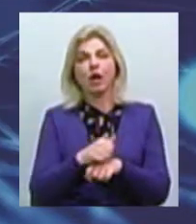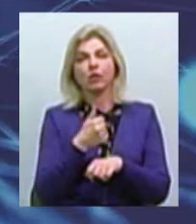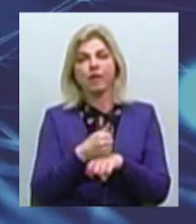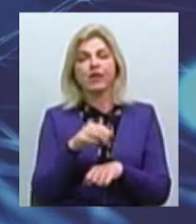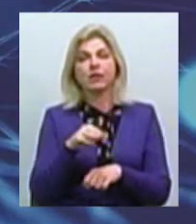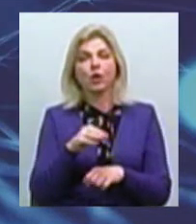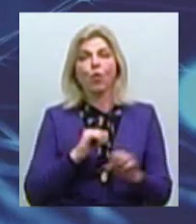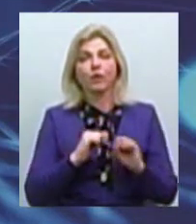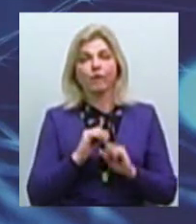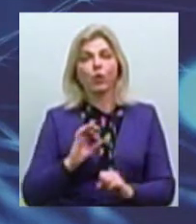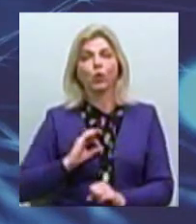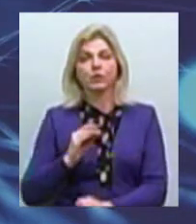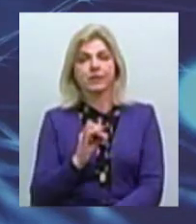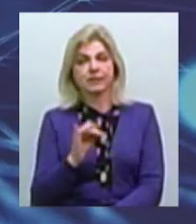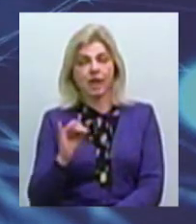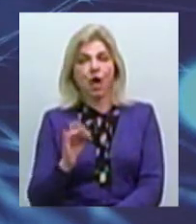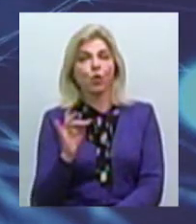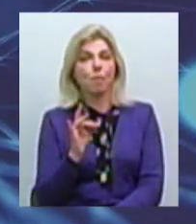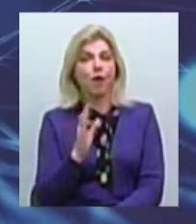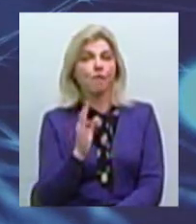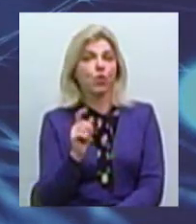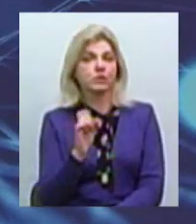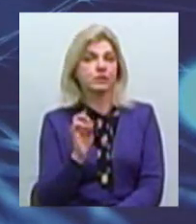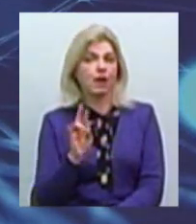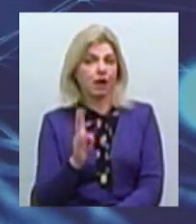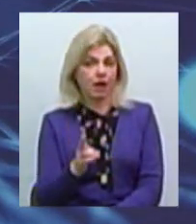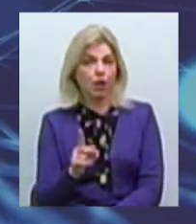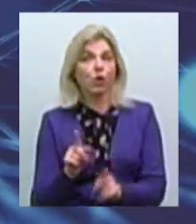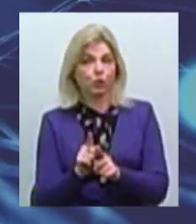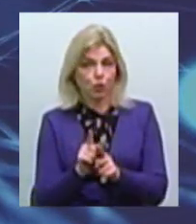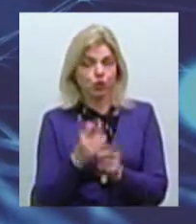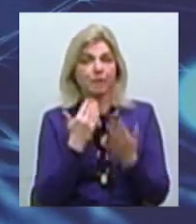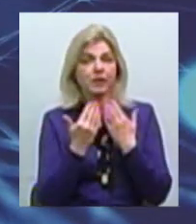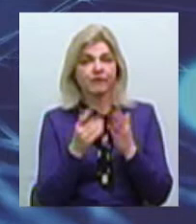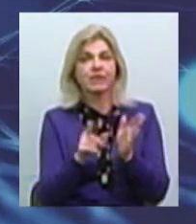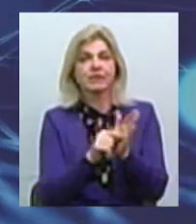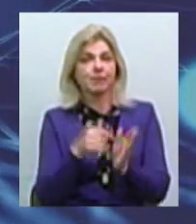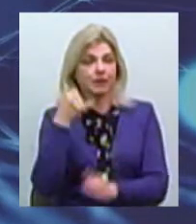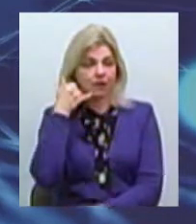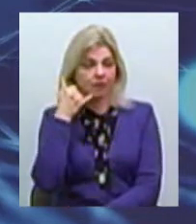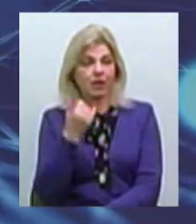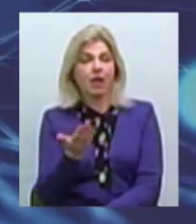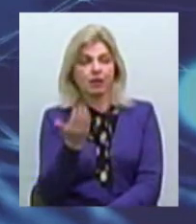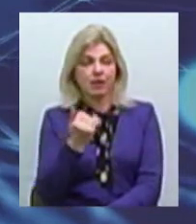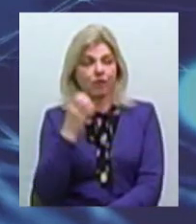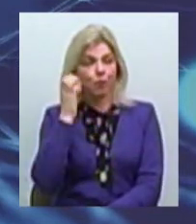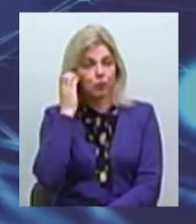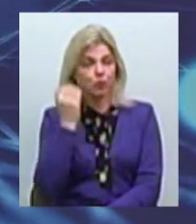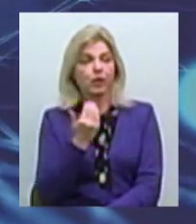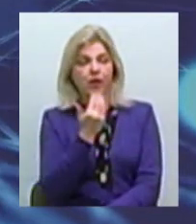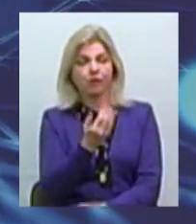остыть николаевской области роман позняк мы лишь поспевала за ним телефон давайте послушаем ее хуком интер за